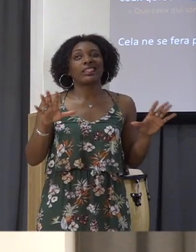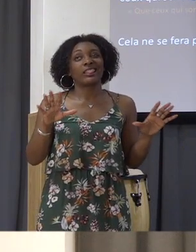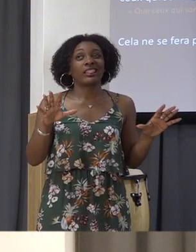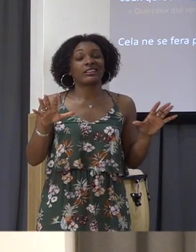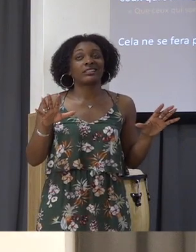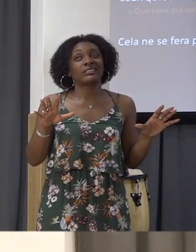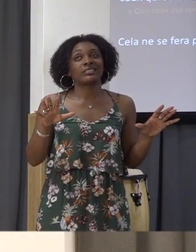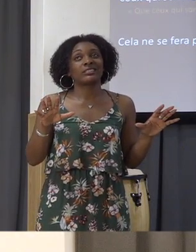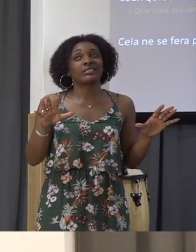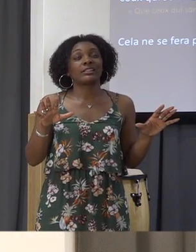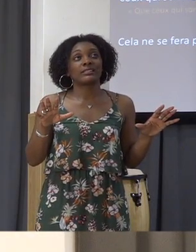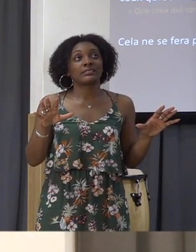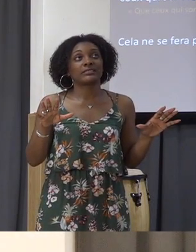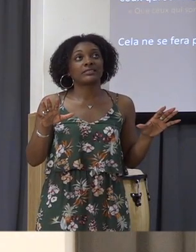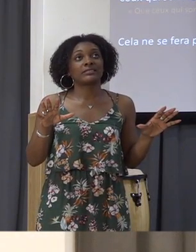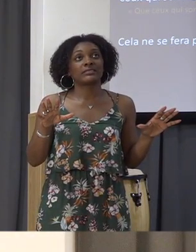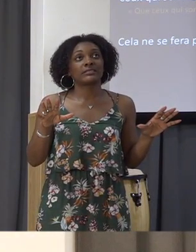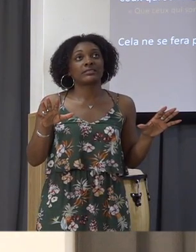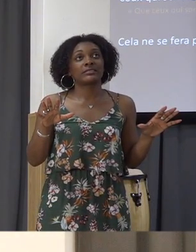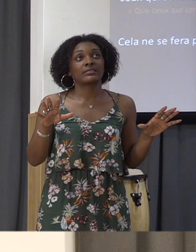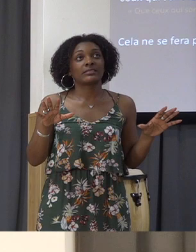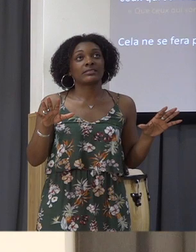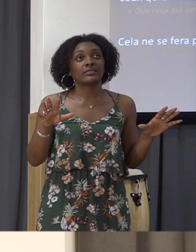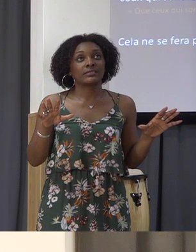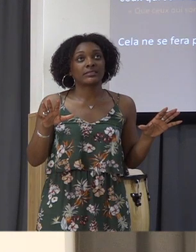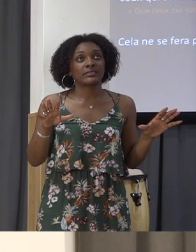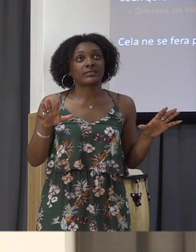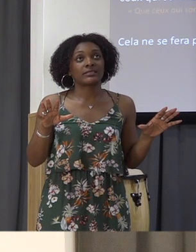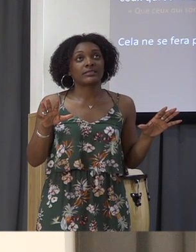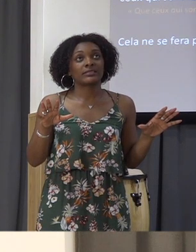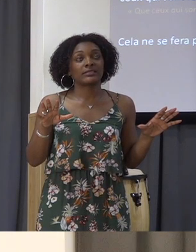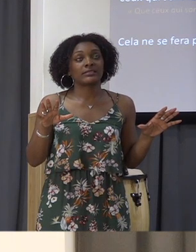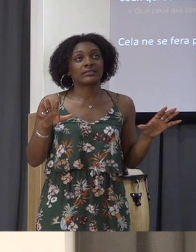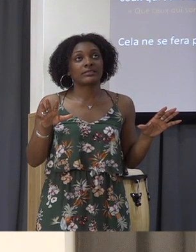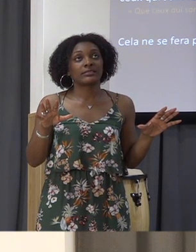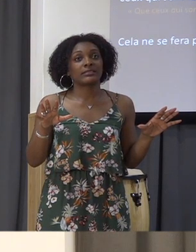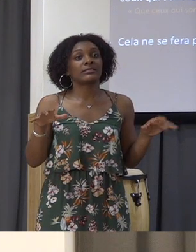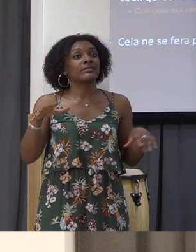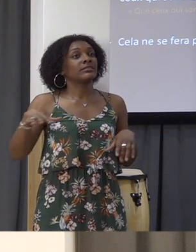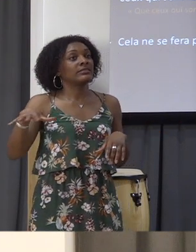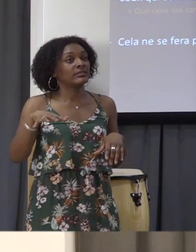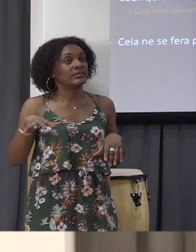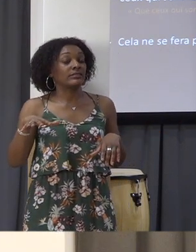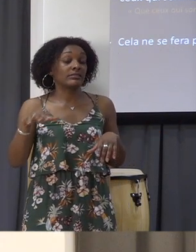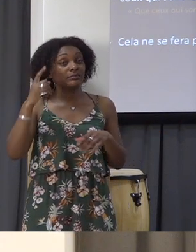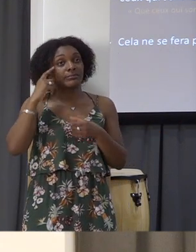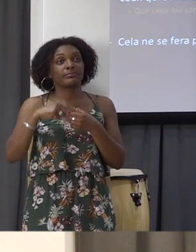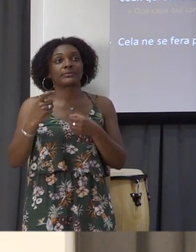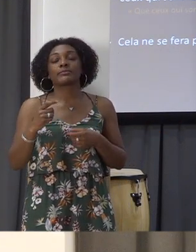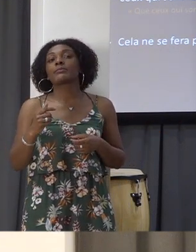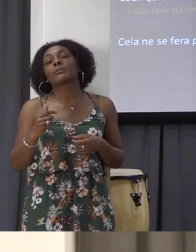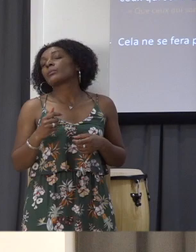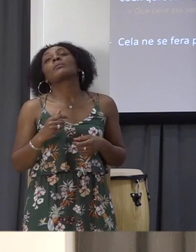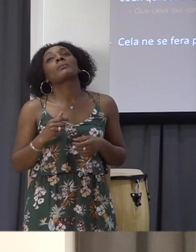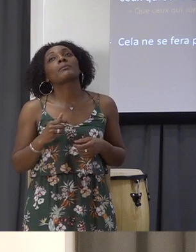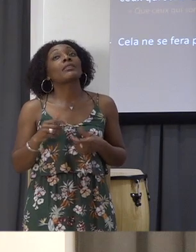C'est pourquoi, frères, choisissez parmi vous 7 hommes de qui l'on rende un bon témoignage, qui sont pleins d'Esprit Saint et de